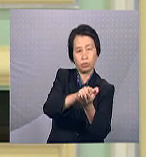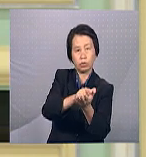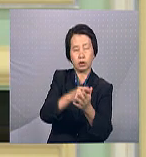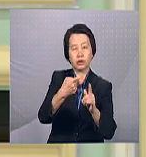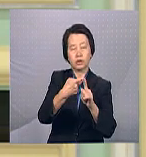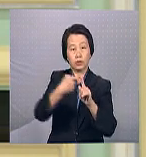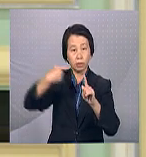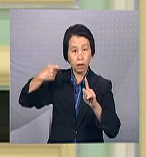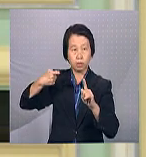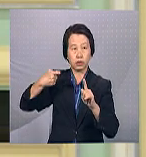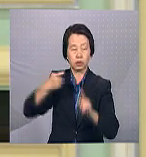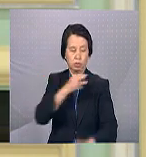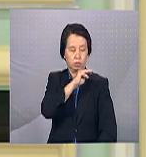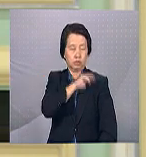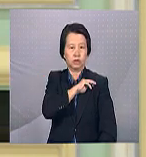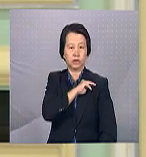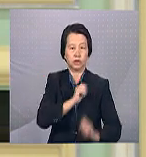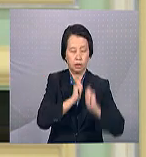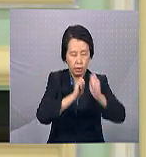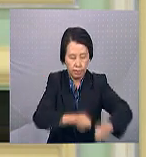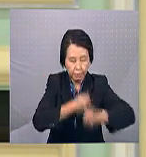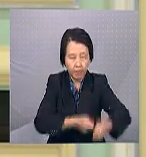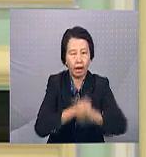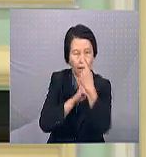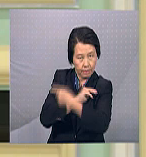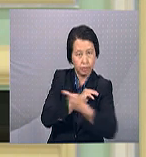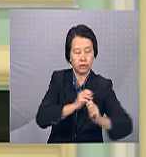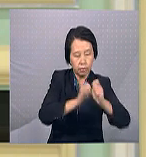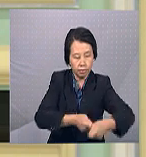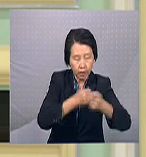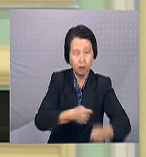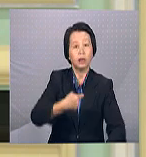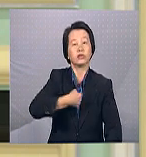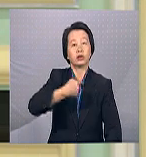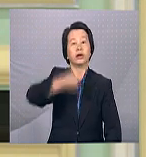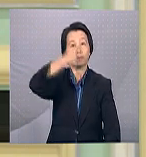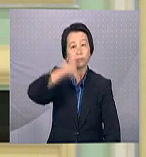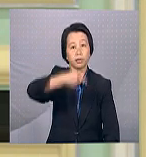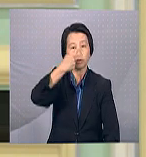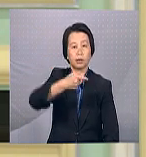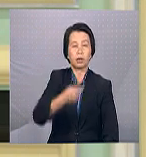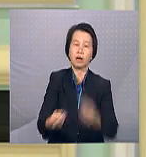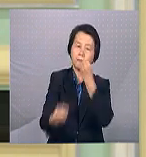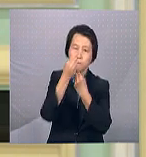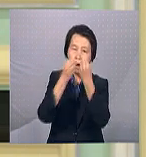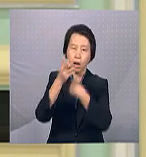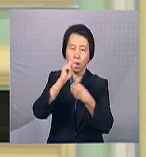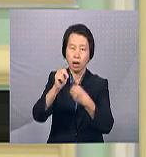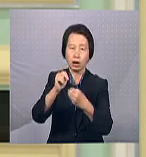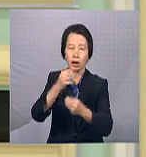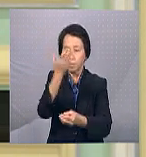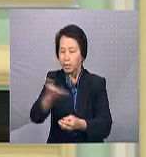dikeluarkan oleh Menteri Pertanian. Saya ingin nyatakan bahawa makanan